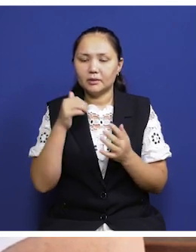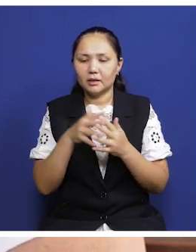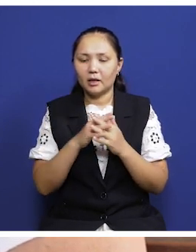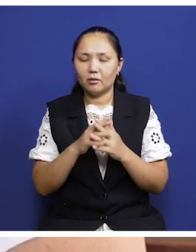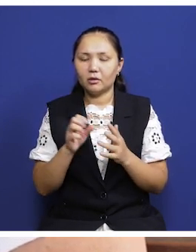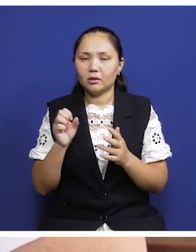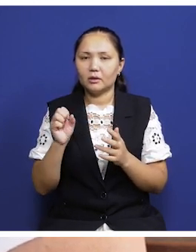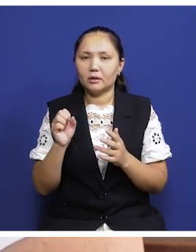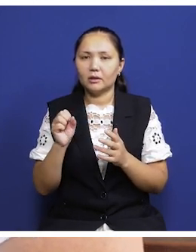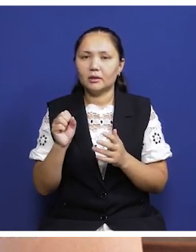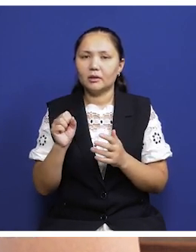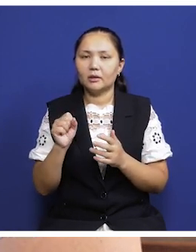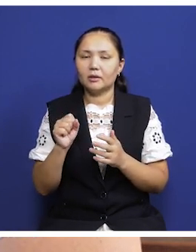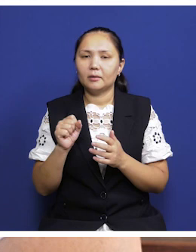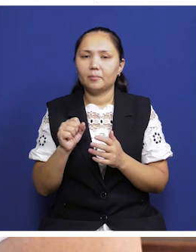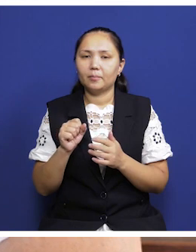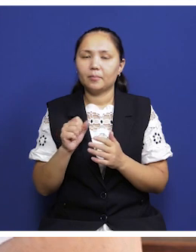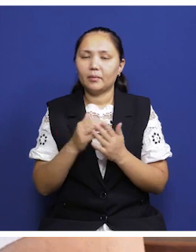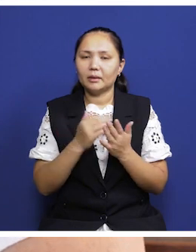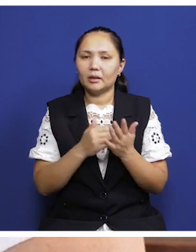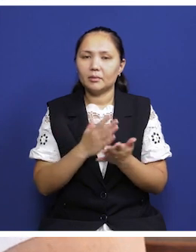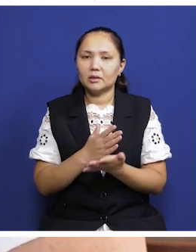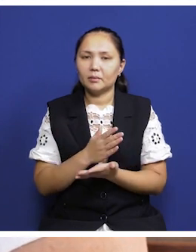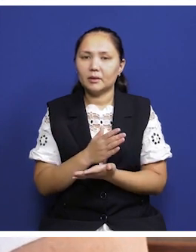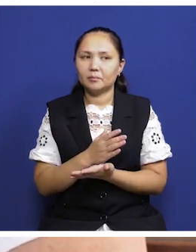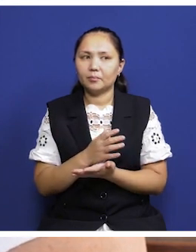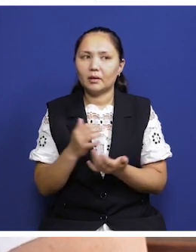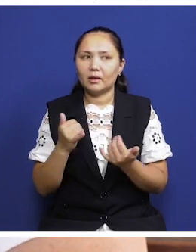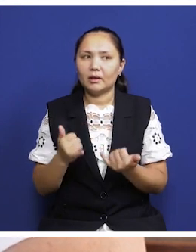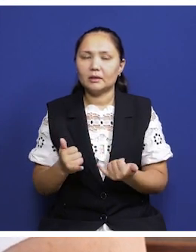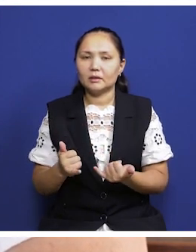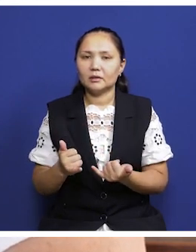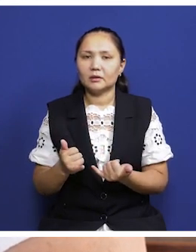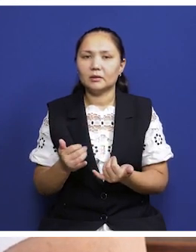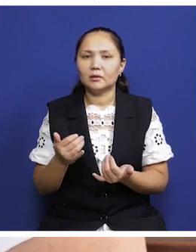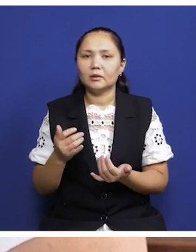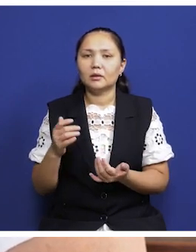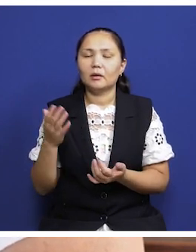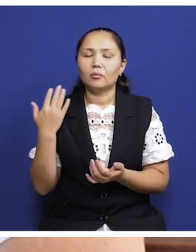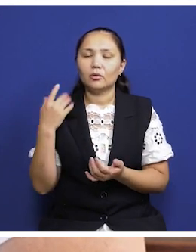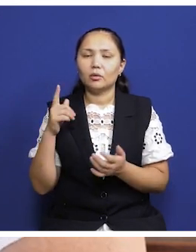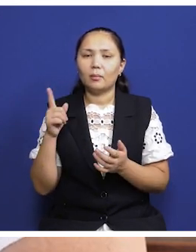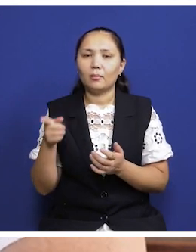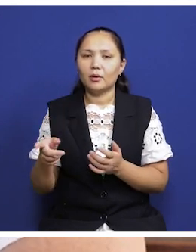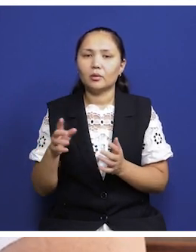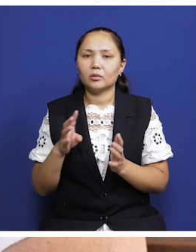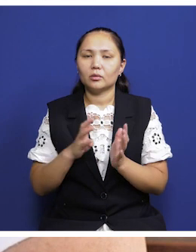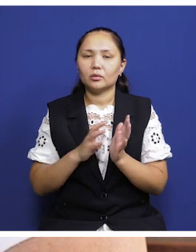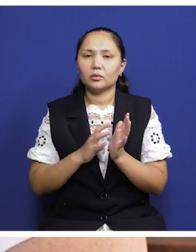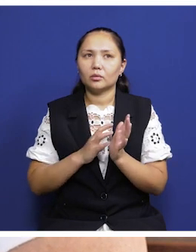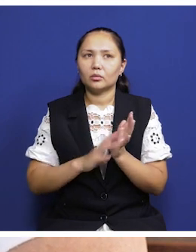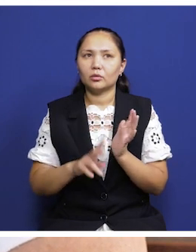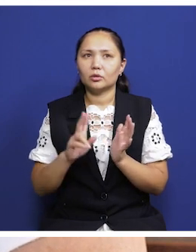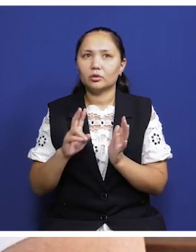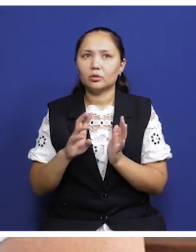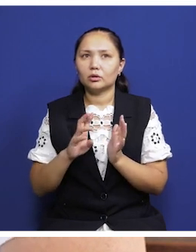ел бесігі бағдарламасы бар. Біздің кеңестік елді мекені қазіргі таңға дейін кеңес одағы кезінде 1982 жылғы салынған асфальт төсенісімен